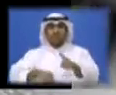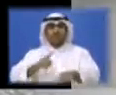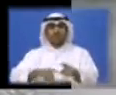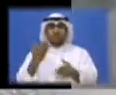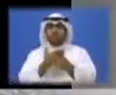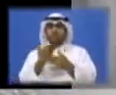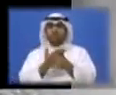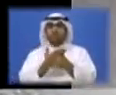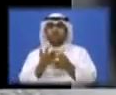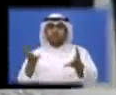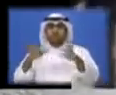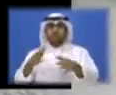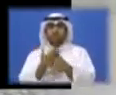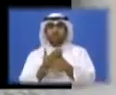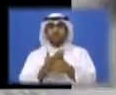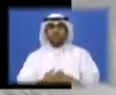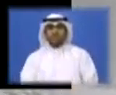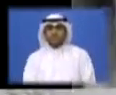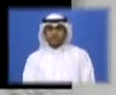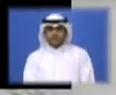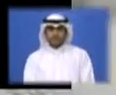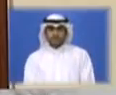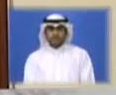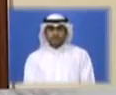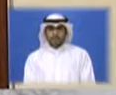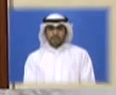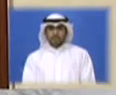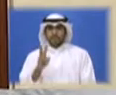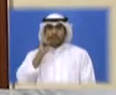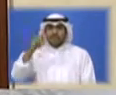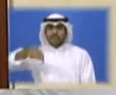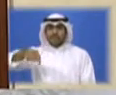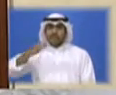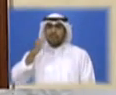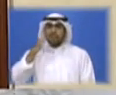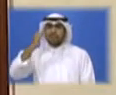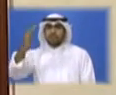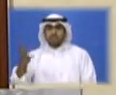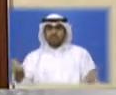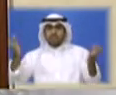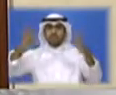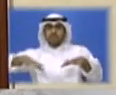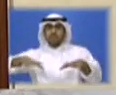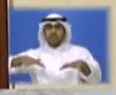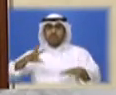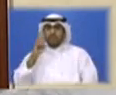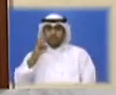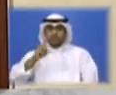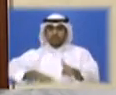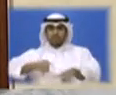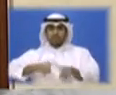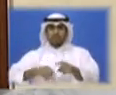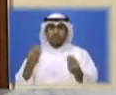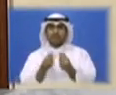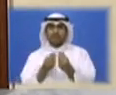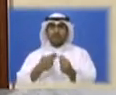الأسباب والدوافع وراء ذلك؟ لاحظت الحين الشباب الحين بدأ يعني ناحية